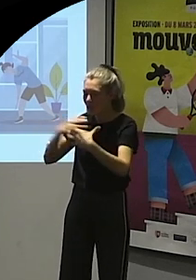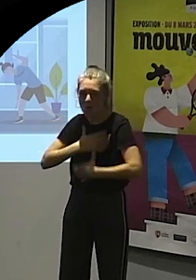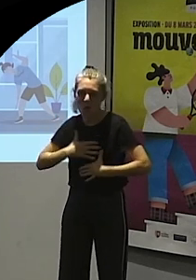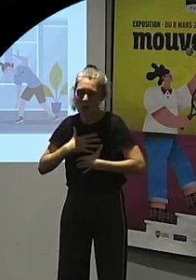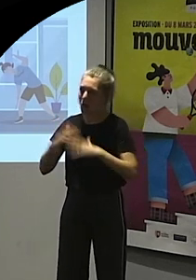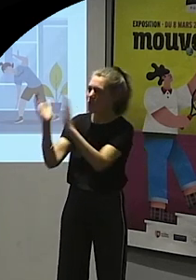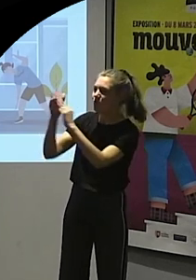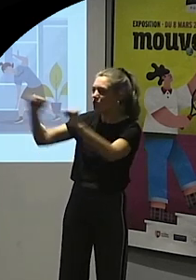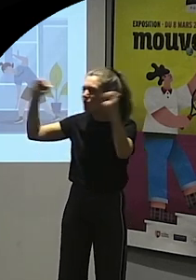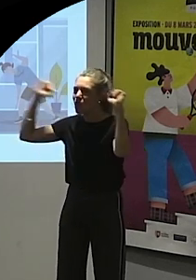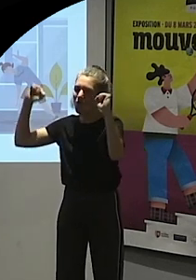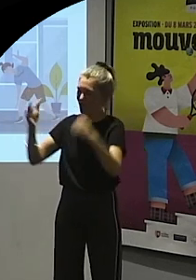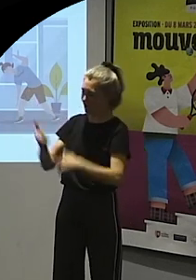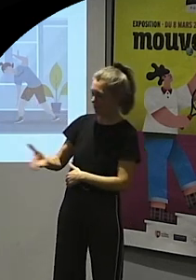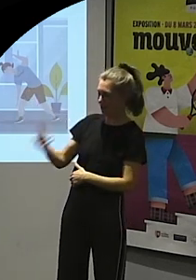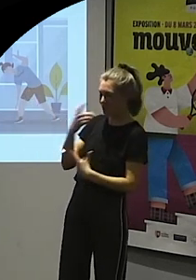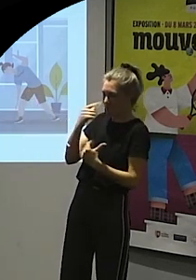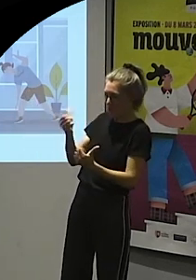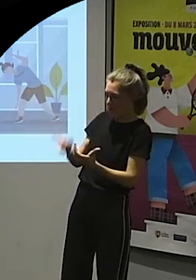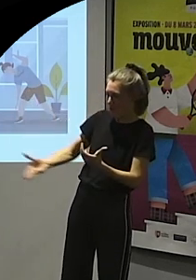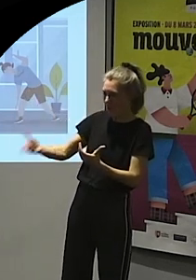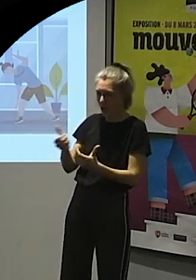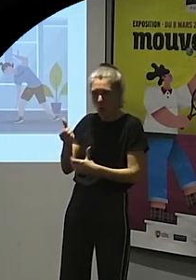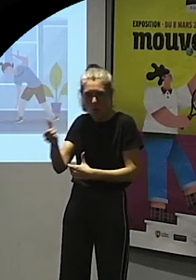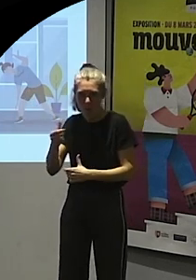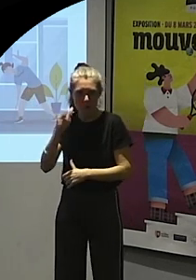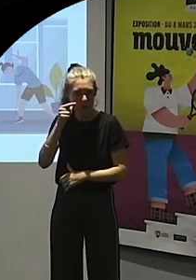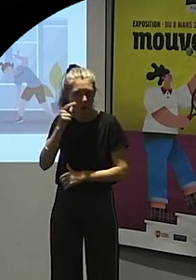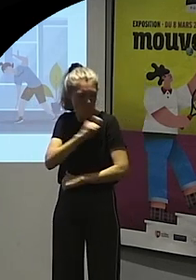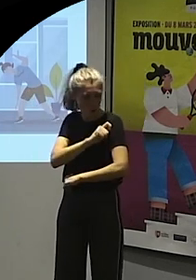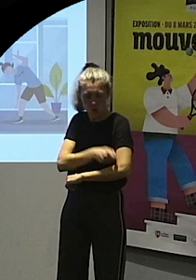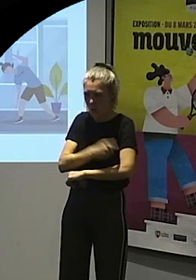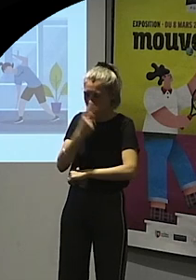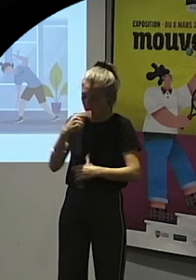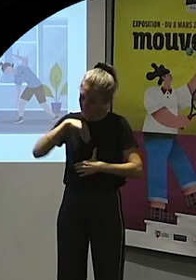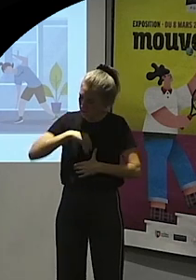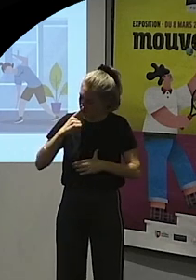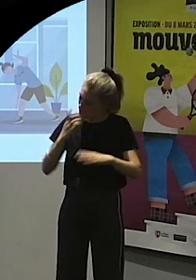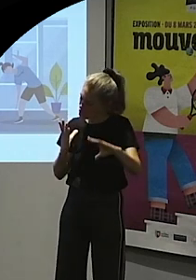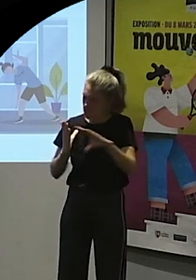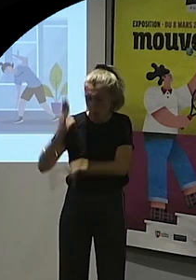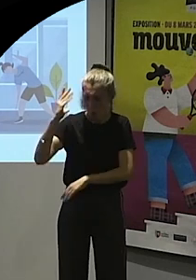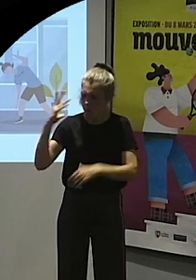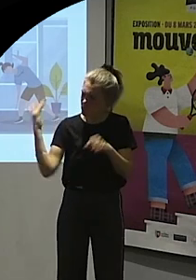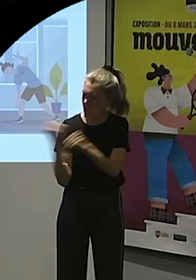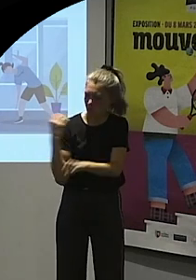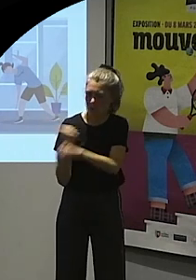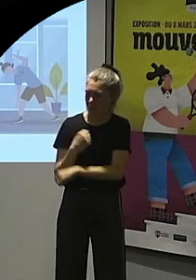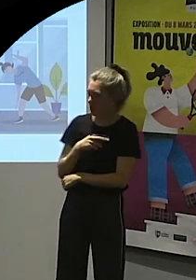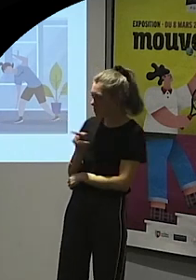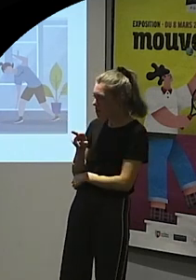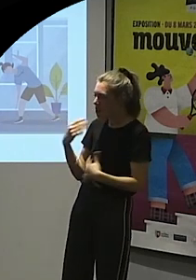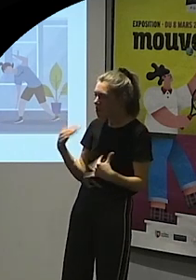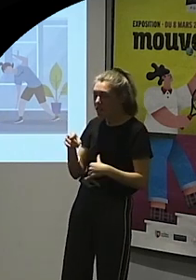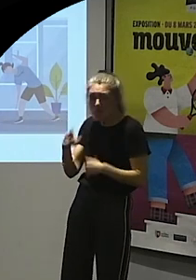train de s'applaudir parce que c'est quand même un dépassement de soi, comme Pierre tu l'avais dit, un dépassement de soi. Et je les ai vus heureux, ils